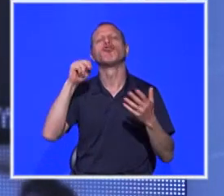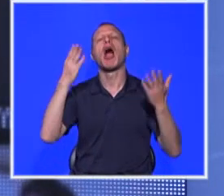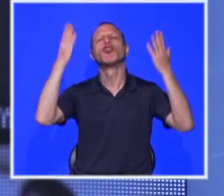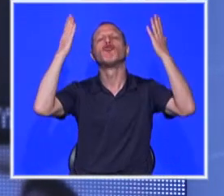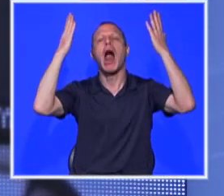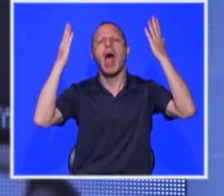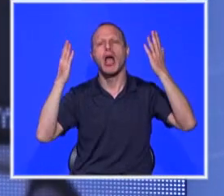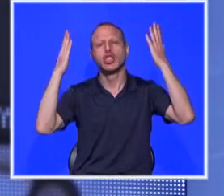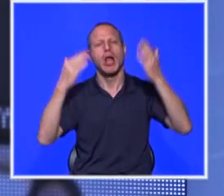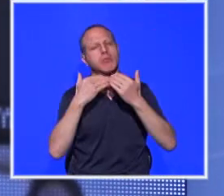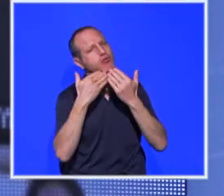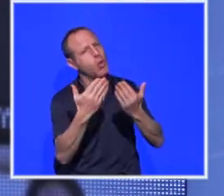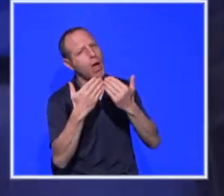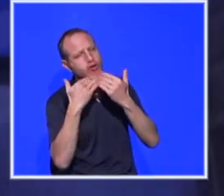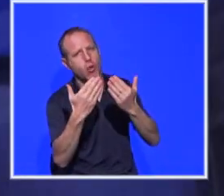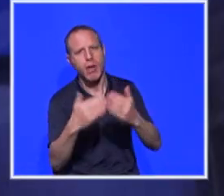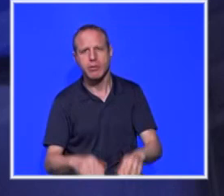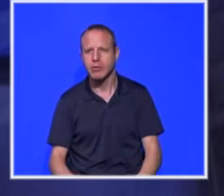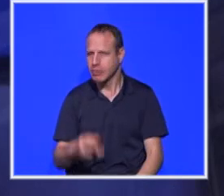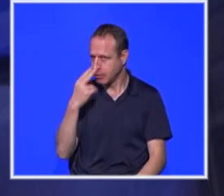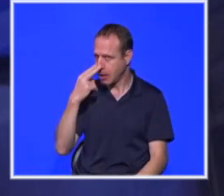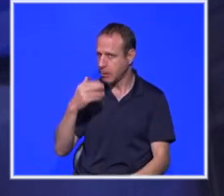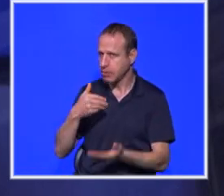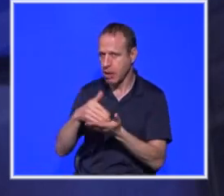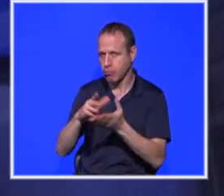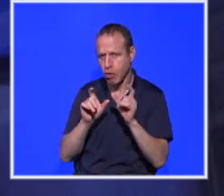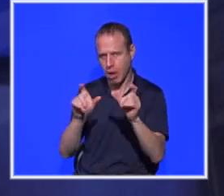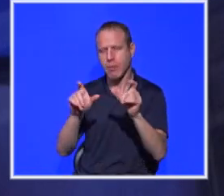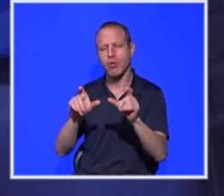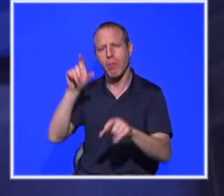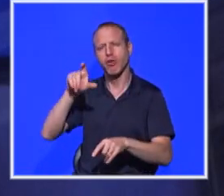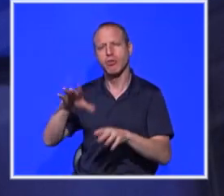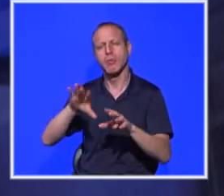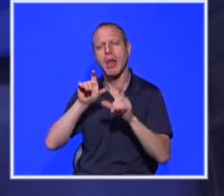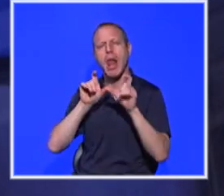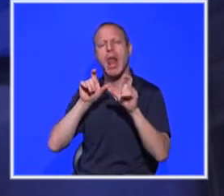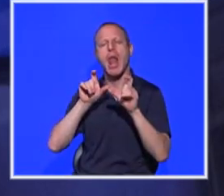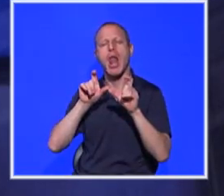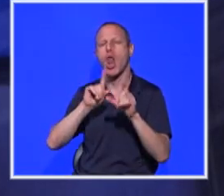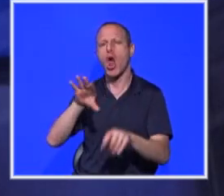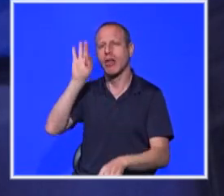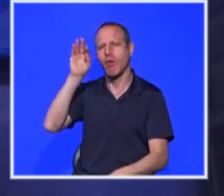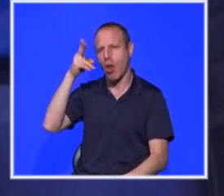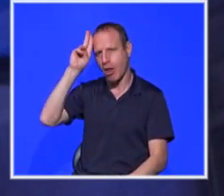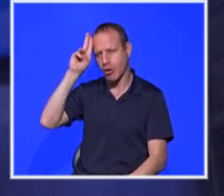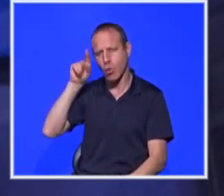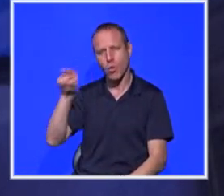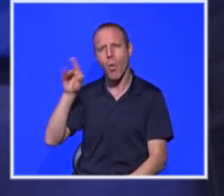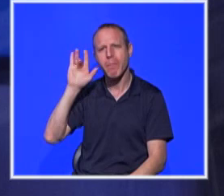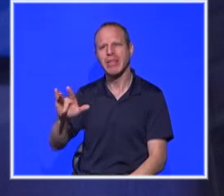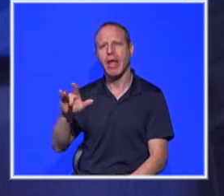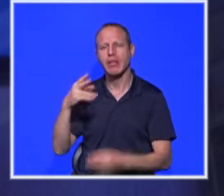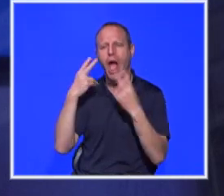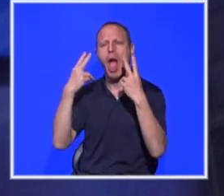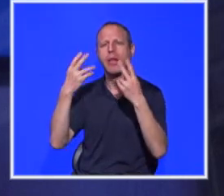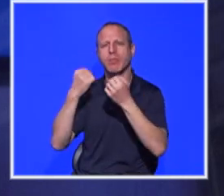אינשאללה, אינשאללה, בנג'ח. תסתהלו. ותנסי להמשיך למנוע מאנשים להצביע לליכוד. כי הוא מתנגד, הוא מתנגד